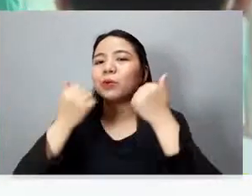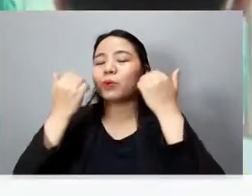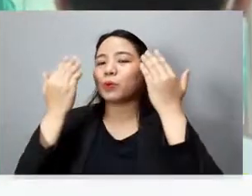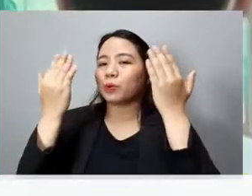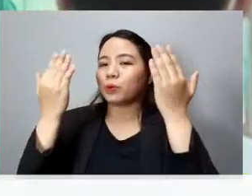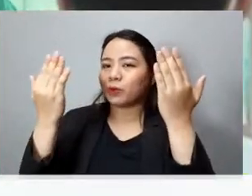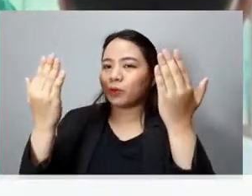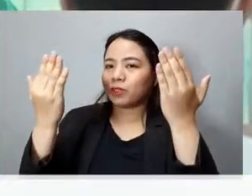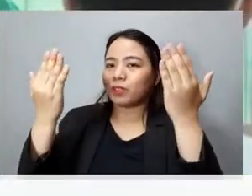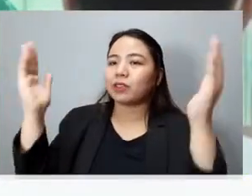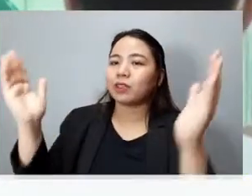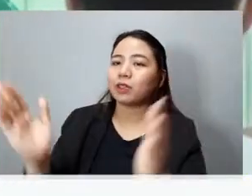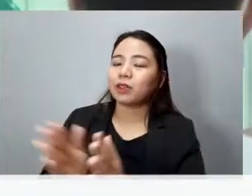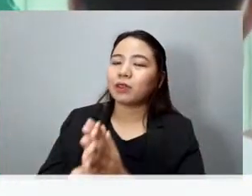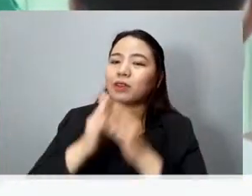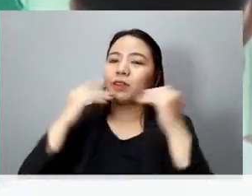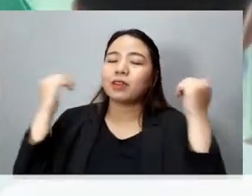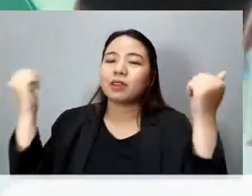alleluia,